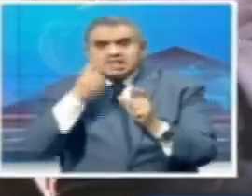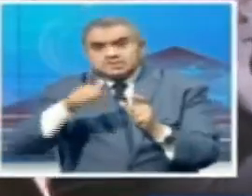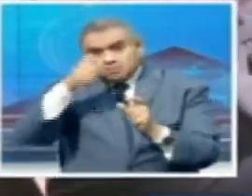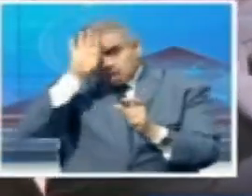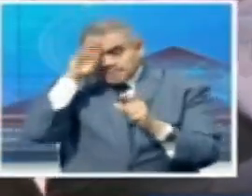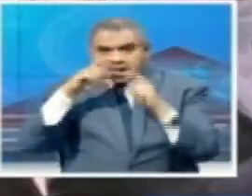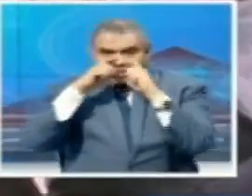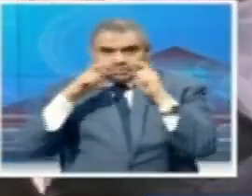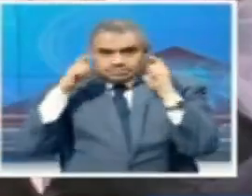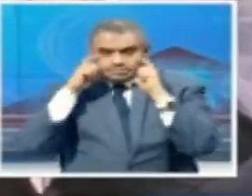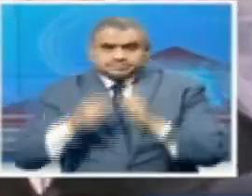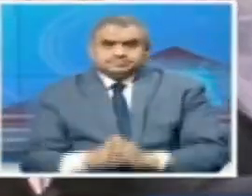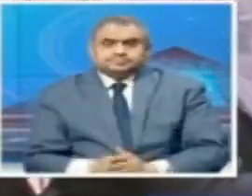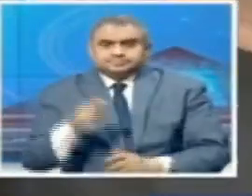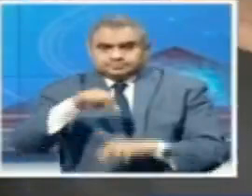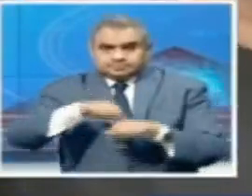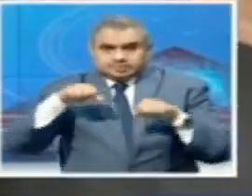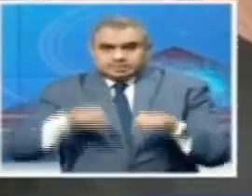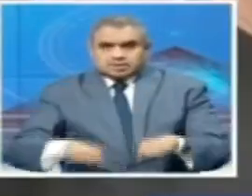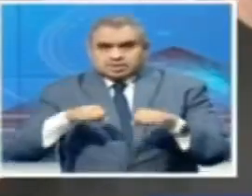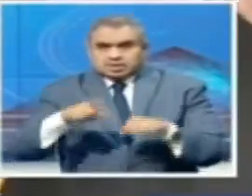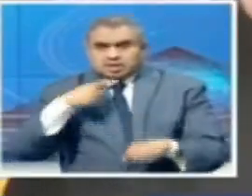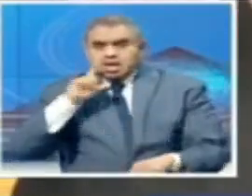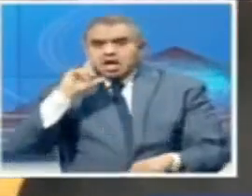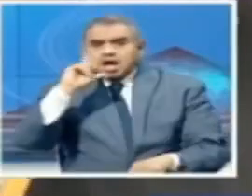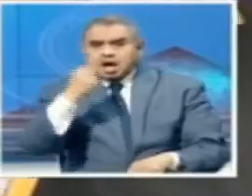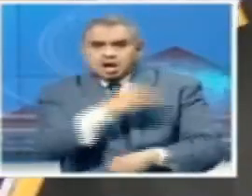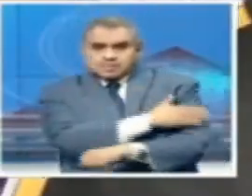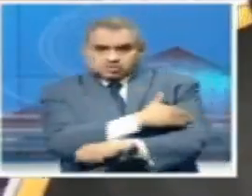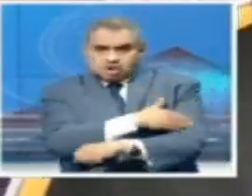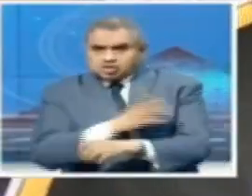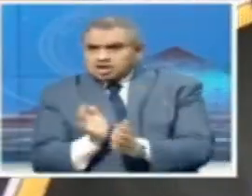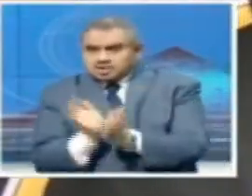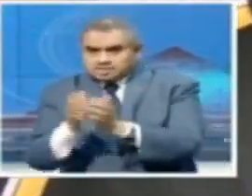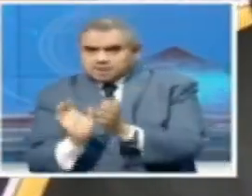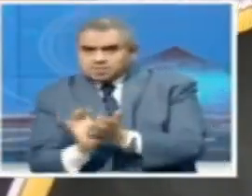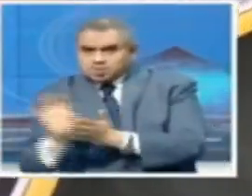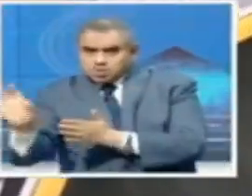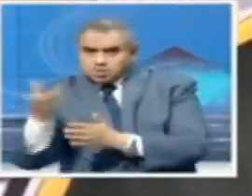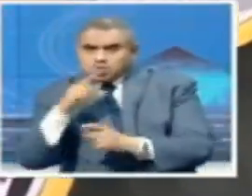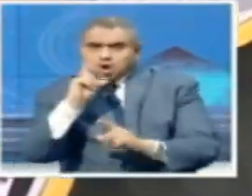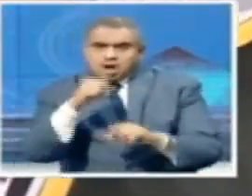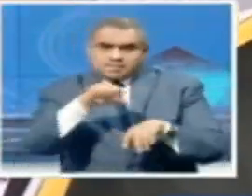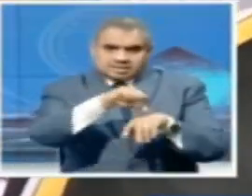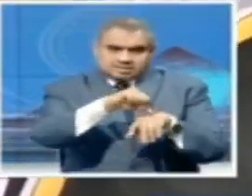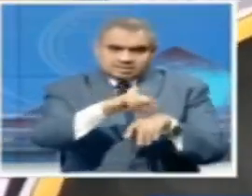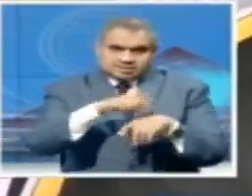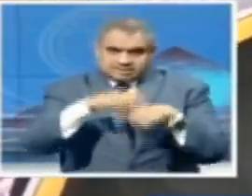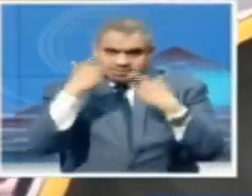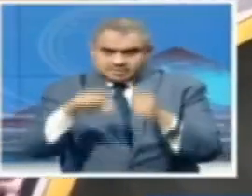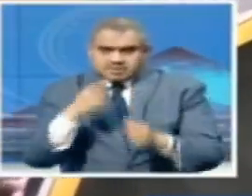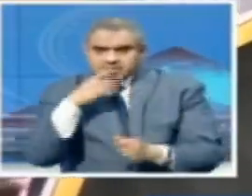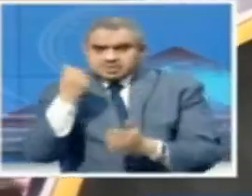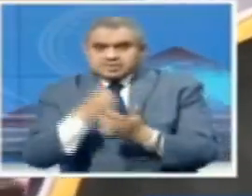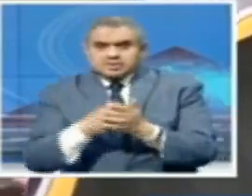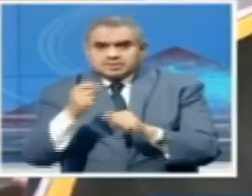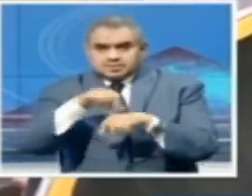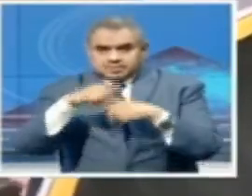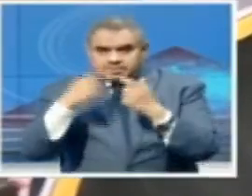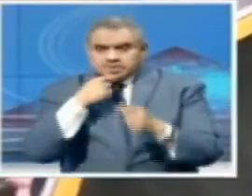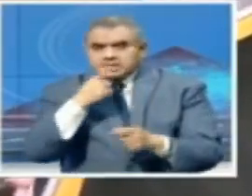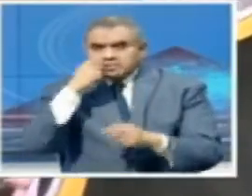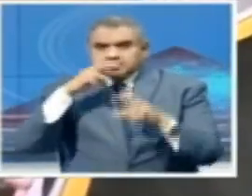عادية. أنا عندي في المكتب 15 فرقة متحركة وثلاث ثابتين، المستهدف عندي هنا هو 6015 طفل، تم